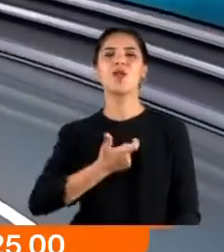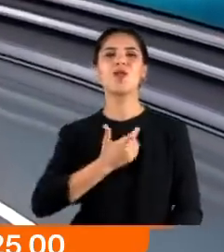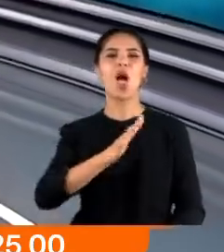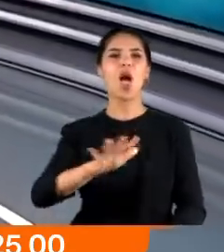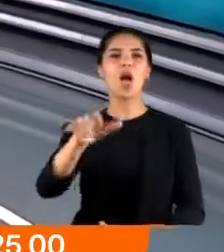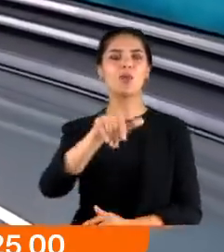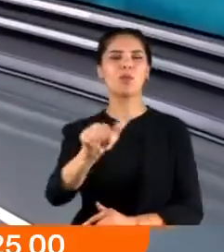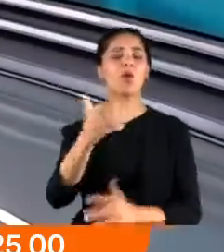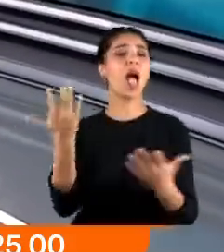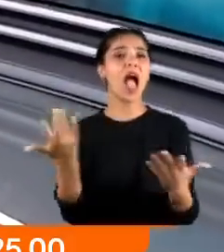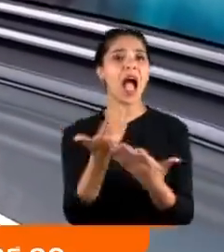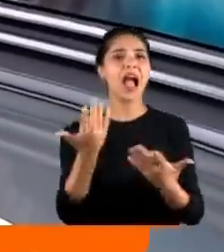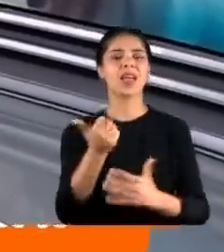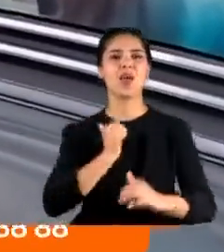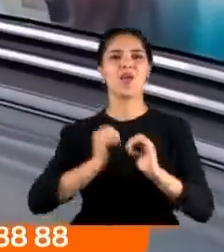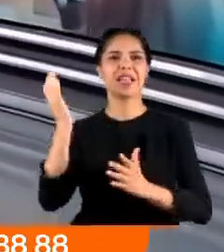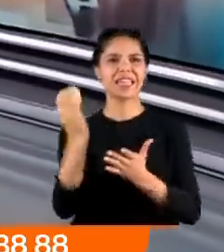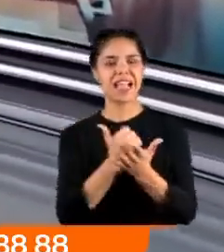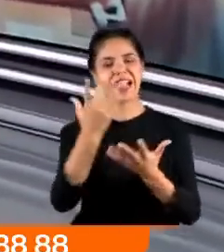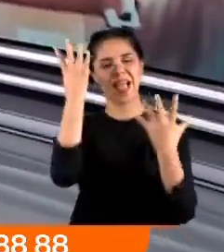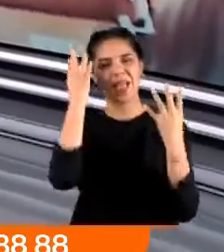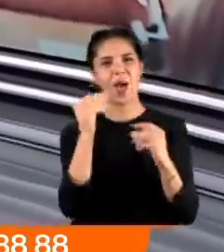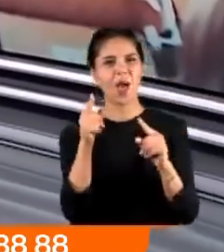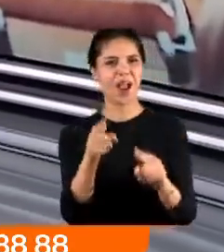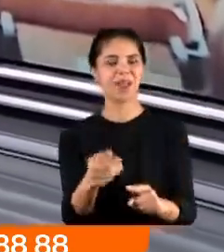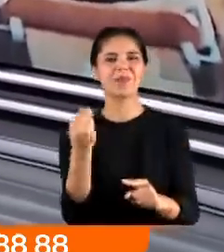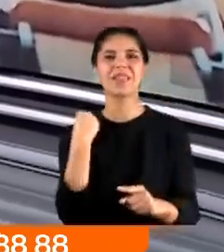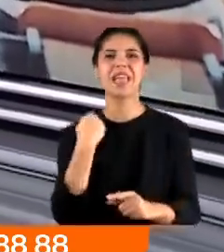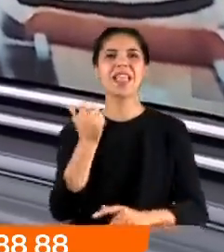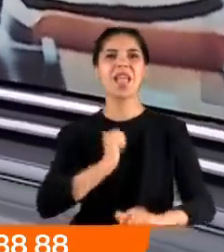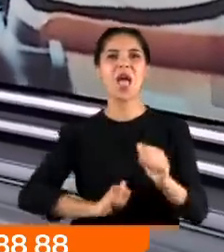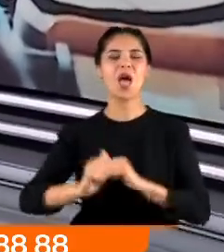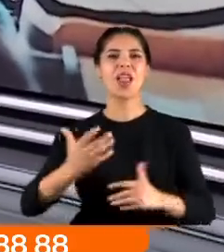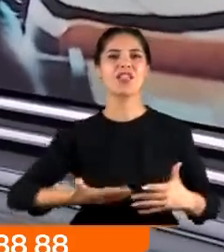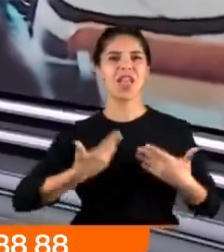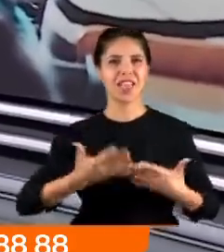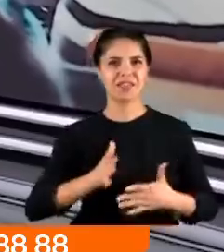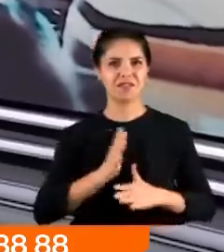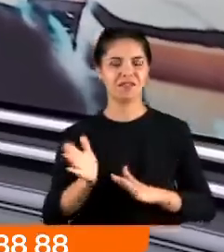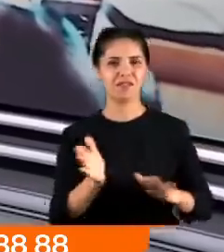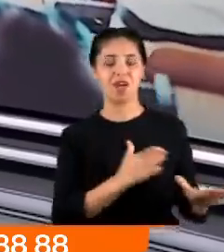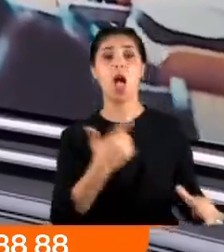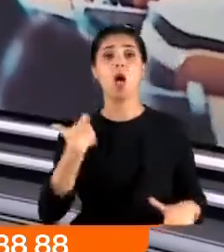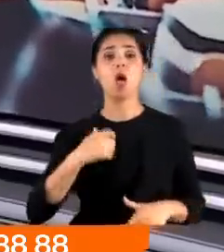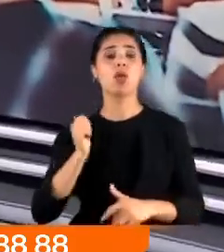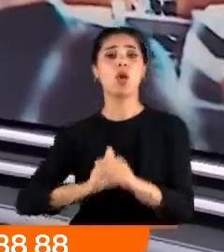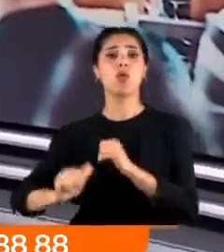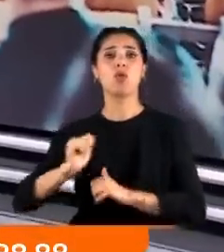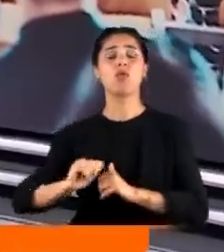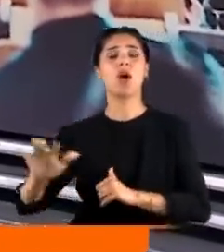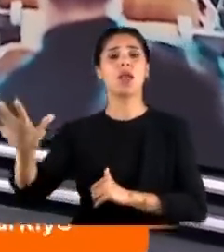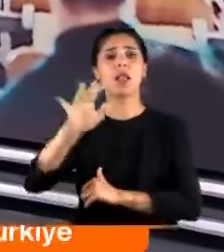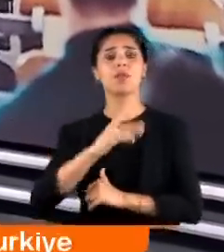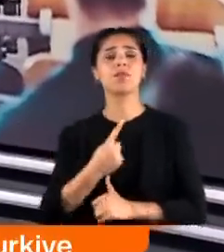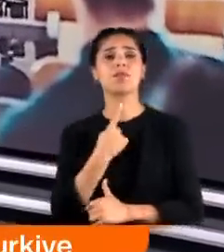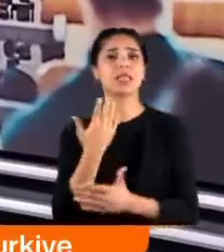Milyonlarca öğrenci bugün hangi üniversiteyi kazandığını öğrendi. Yeni öğrencilerin heyecanı bir yana, özel üniversitelerde okuyanlarsa